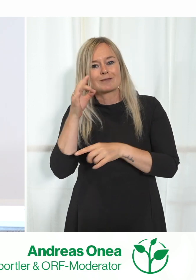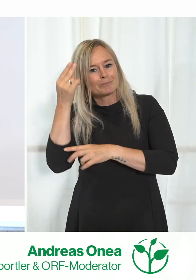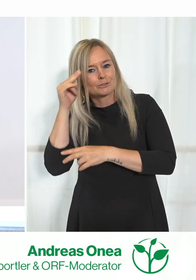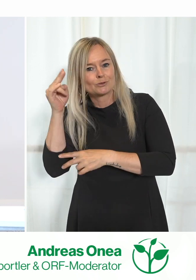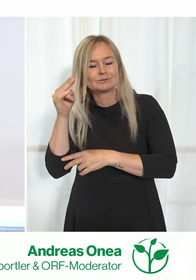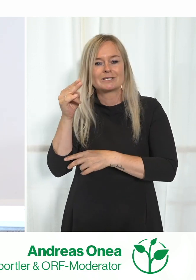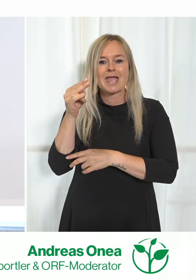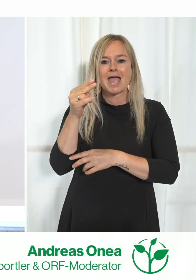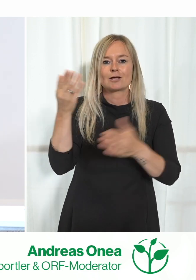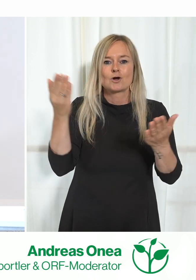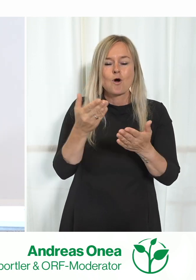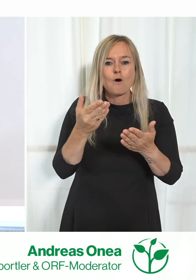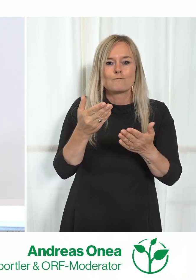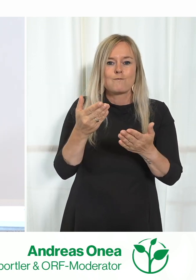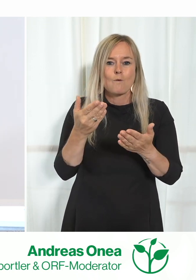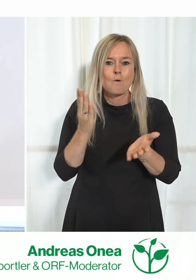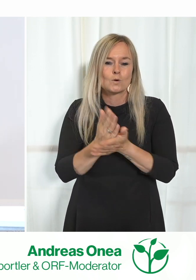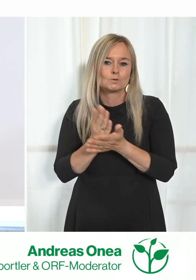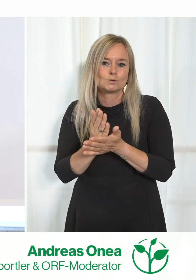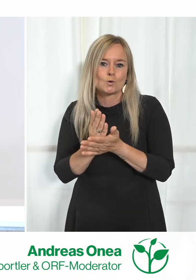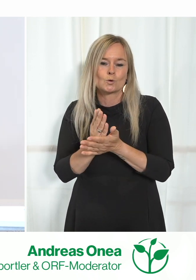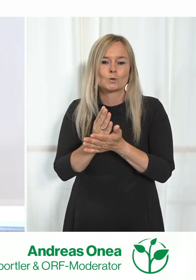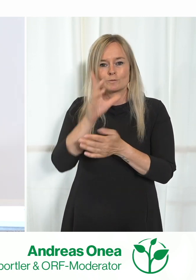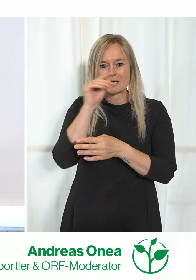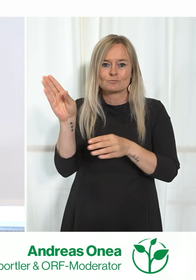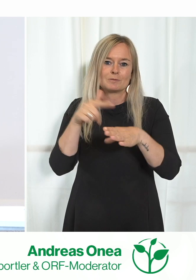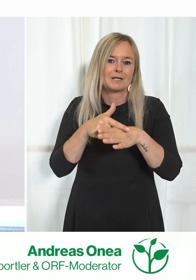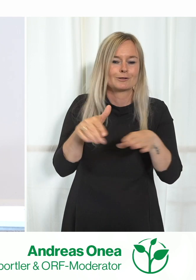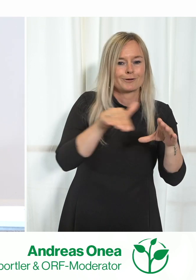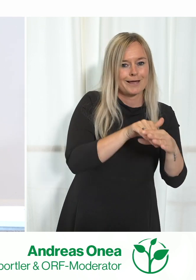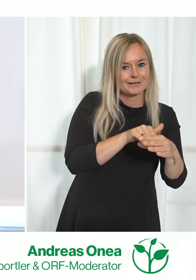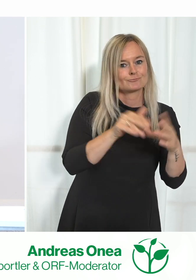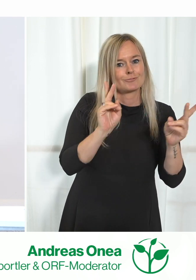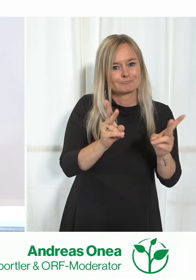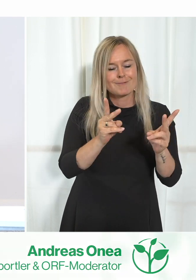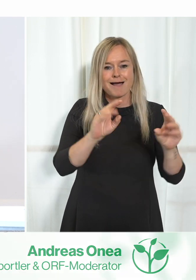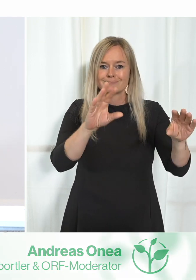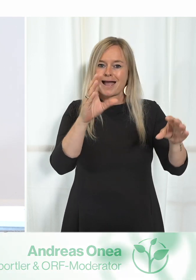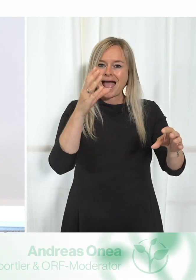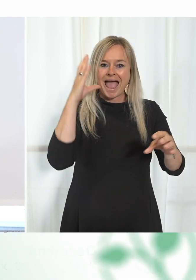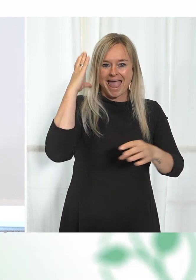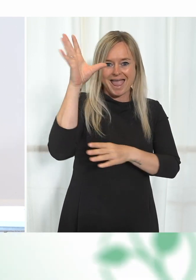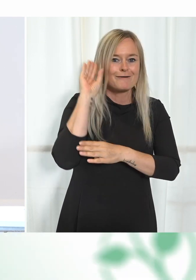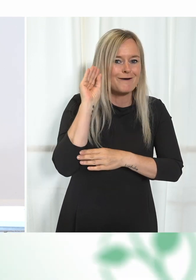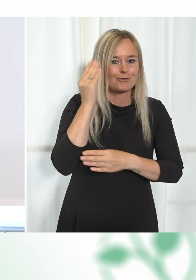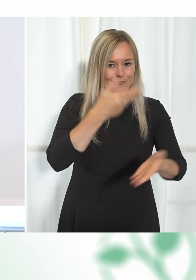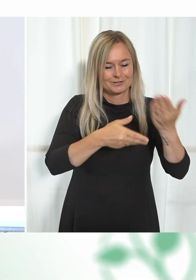auch Erfahrungen von Behinderungsgruppen selbst. Herzlichen Dank, dass Sie sich die Zeit genommen haben und sich diesen wichtigen